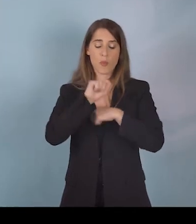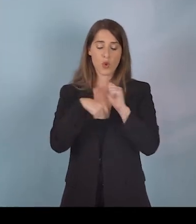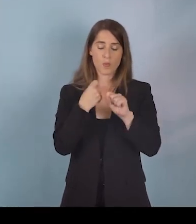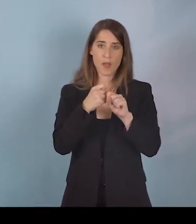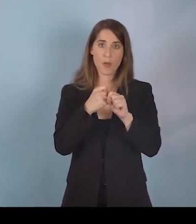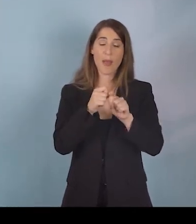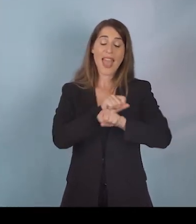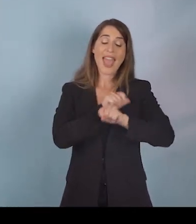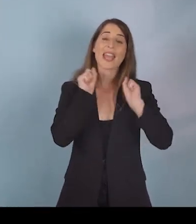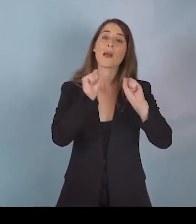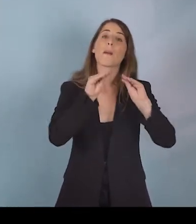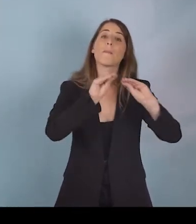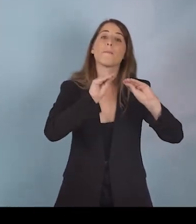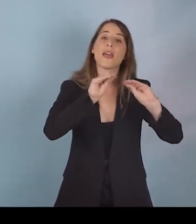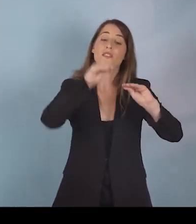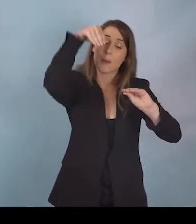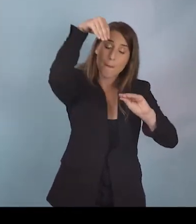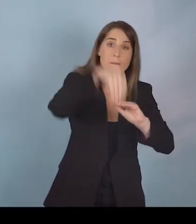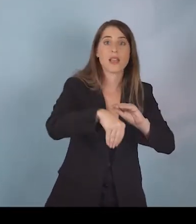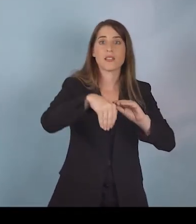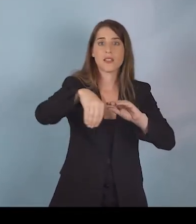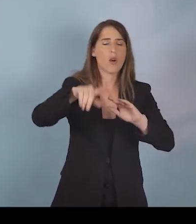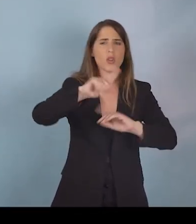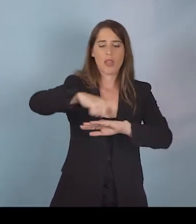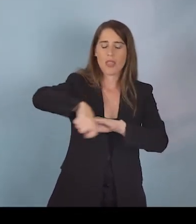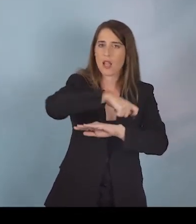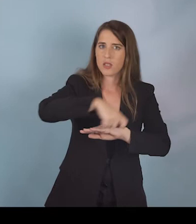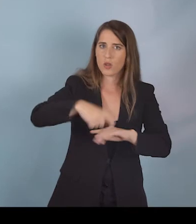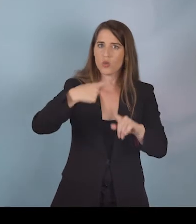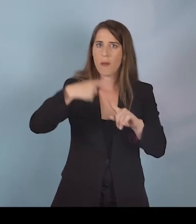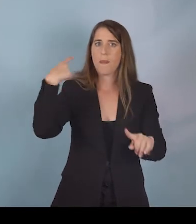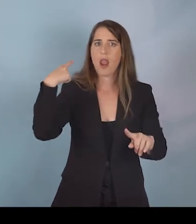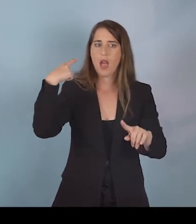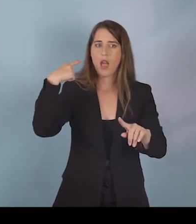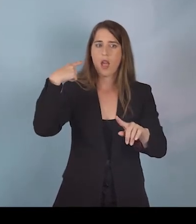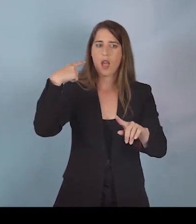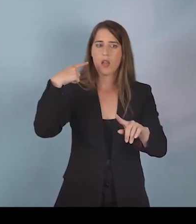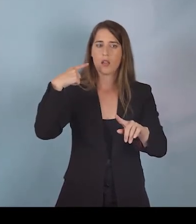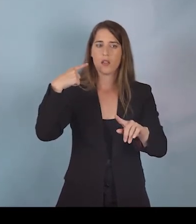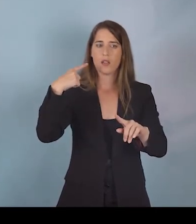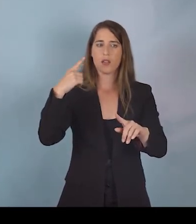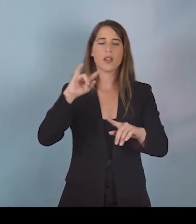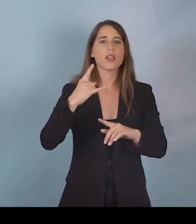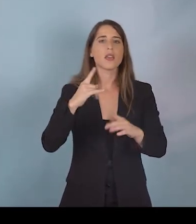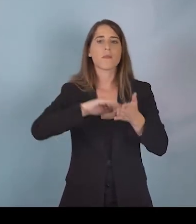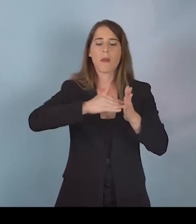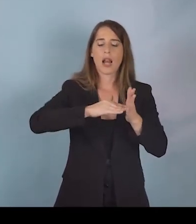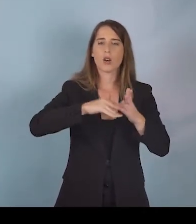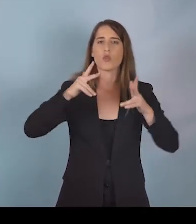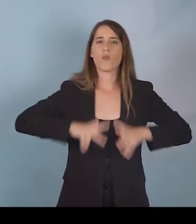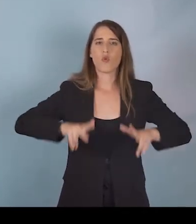ομάδες. Προωθούμε λοιπόν το λεγόμενο diversity training μέσα στην δικαιοσύνη. Και δεν εννοώ τους δικαστικούς υπαλλήλους